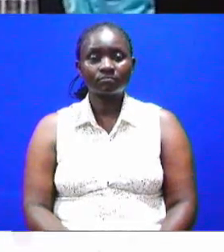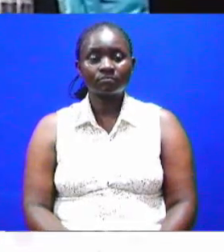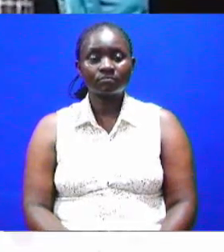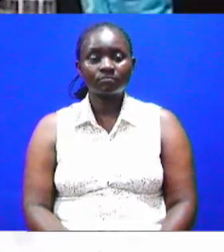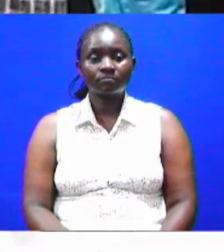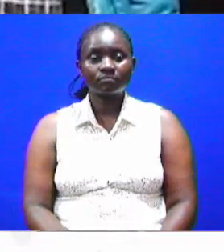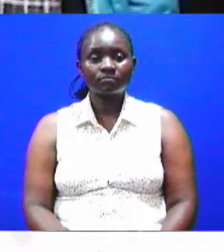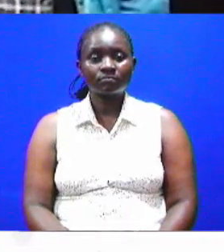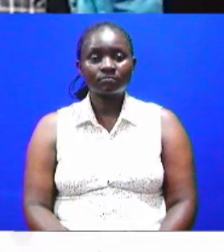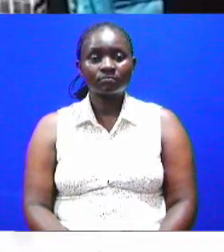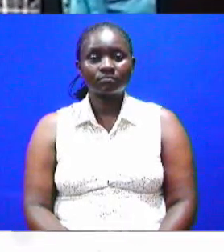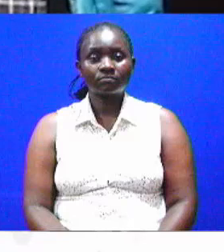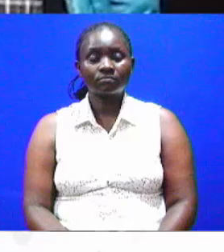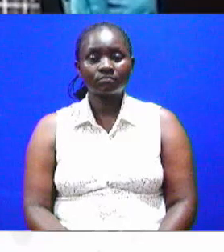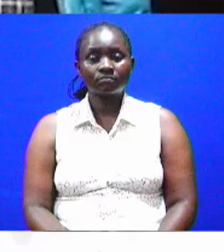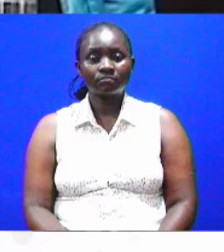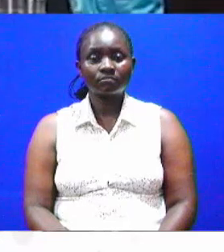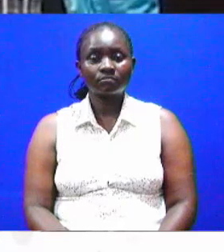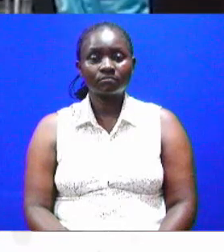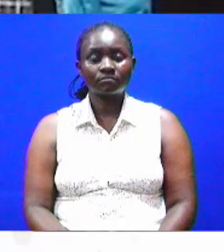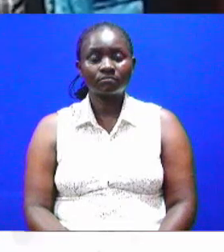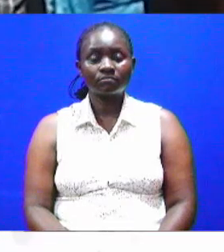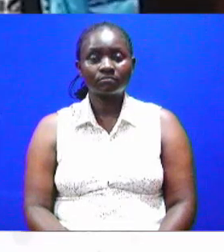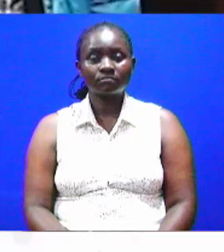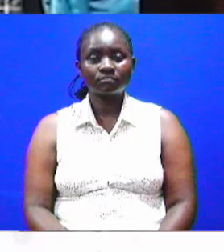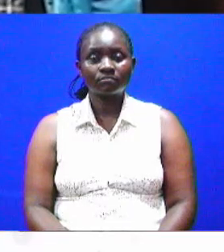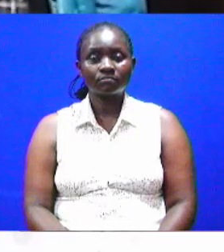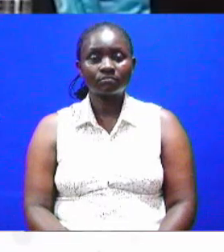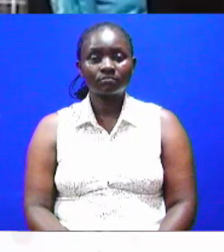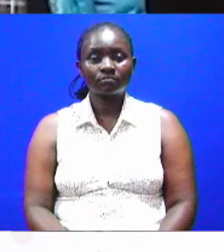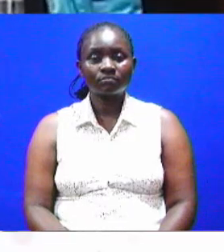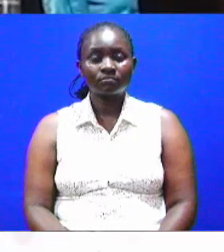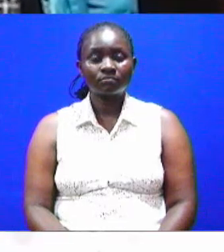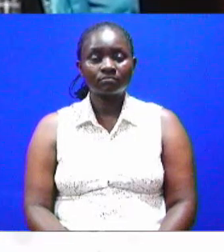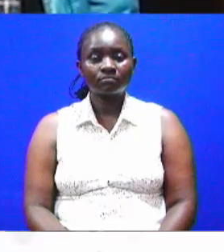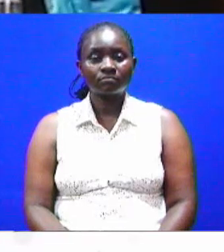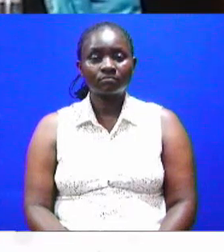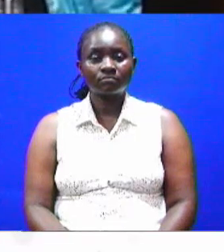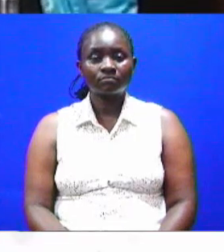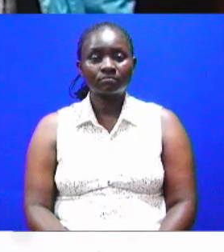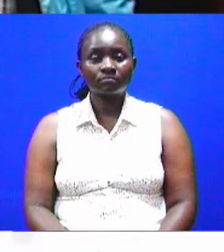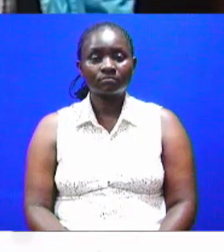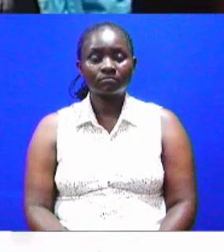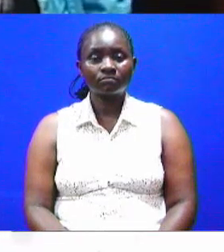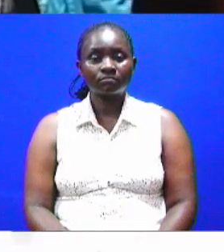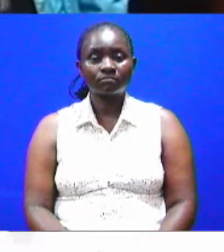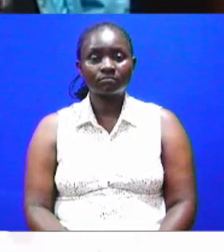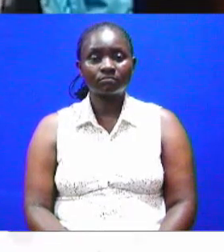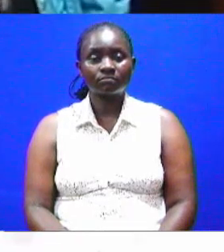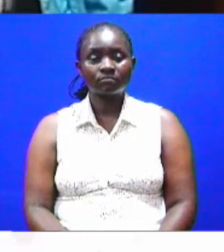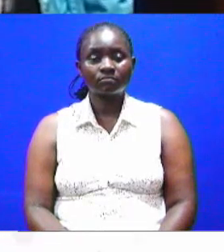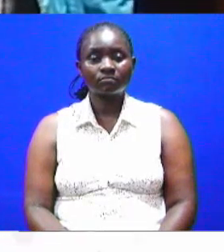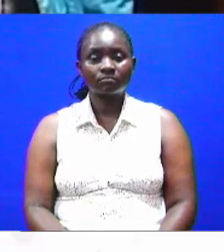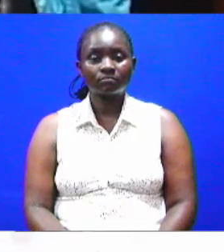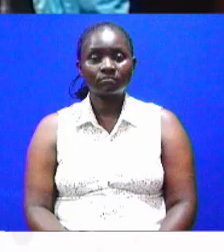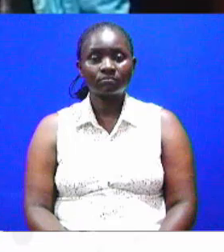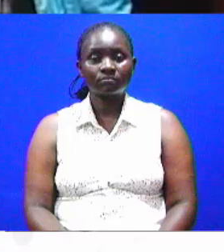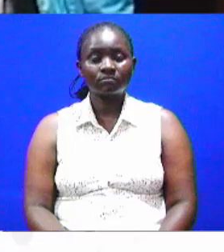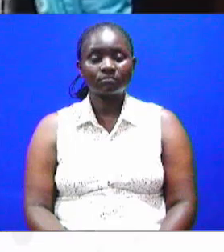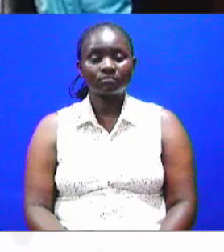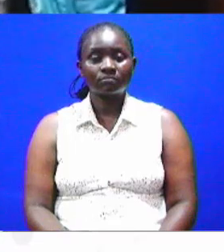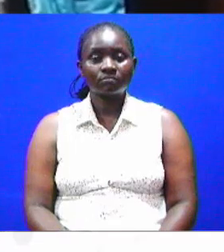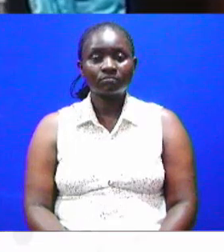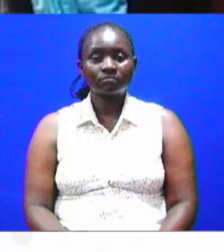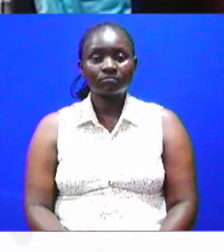mariona atubuate na ndento gendrete ase como mutume nyo akabo goseniwa na banya gitari aba baba